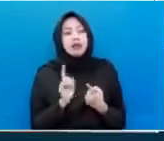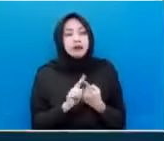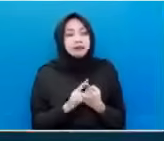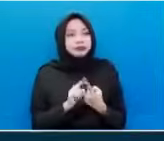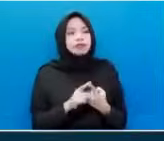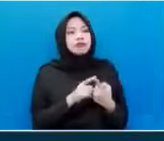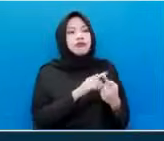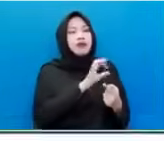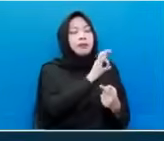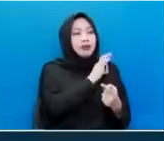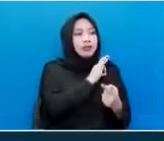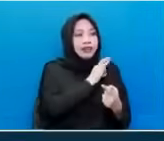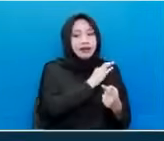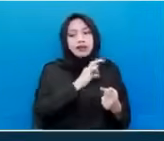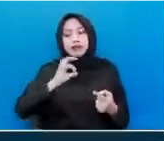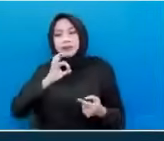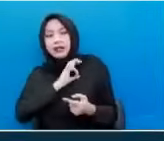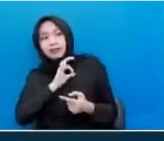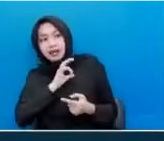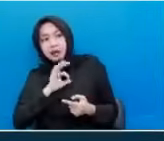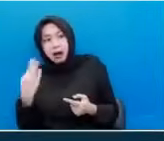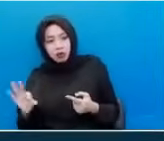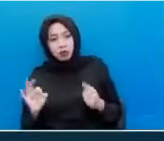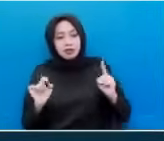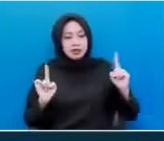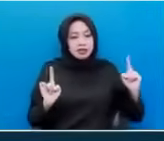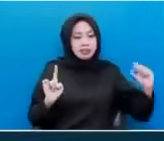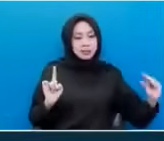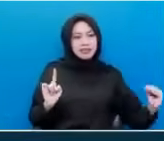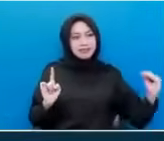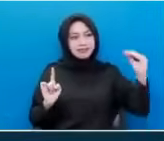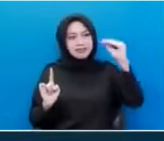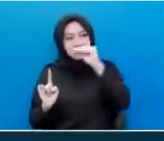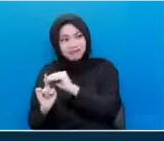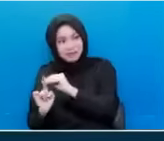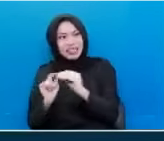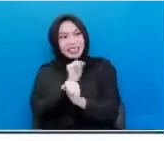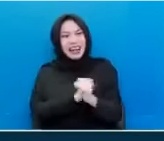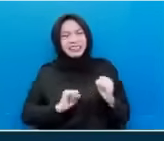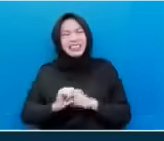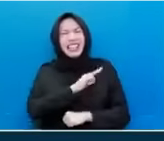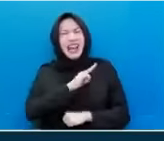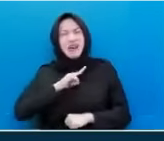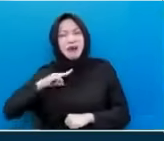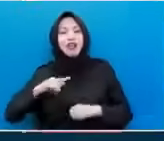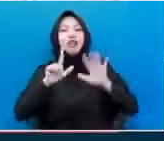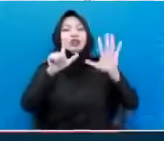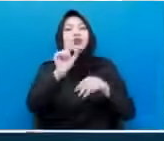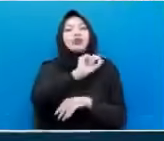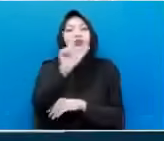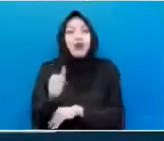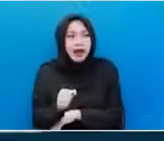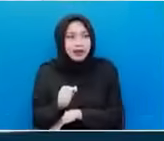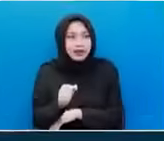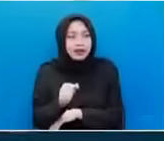sedemikian lama ya 7 bulan artinya dinamisasi ini terjadi dalam jangka waktu yang cukup lama Menurut saya kita akan melihat